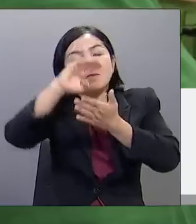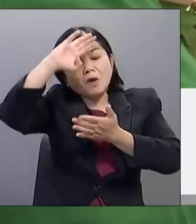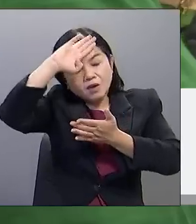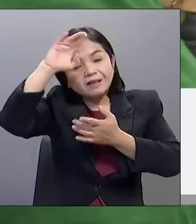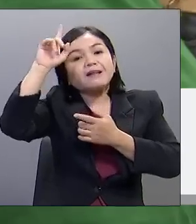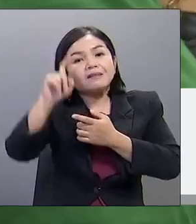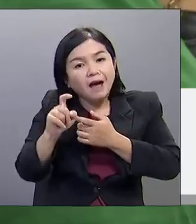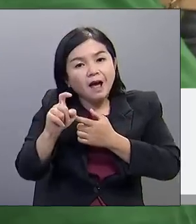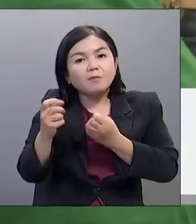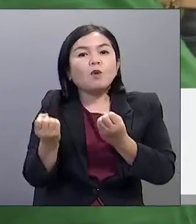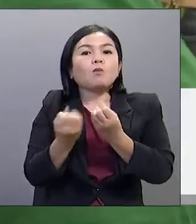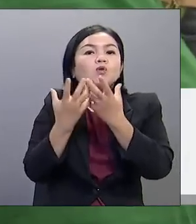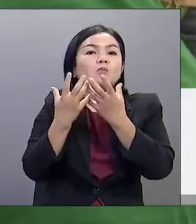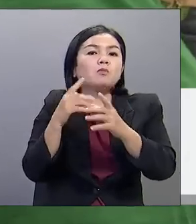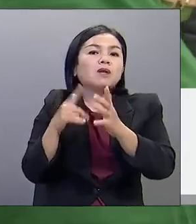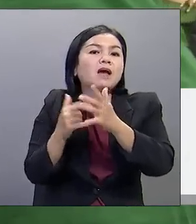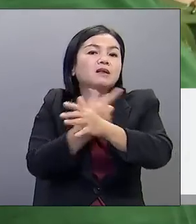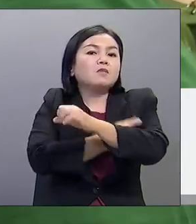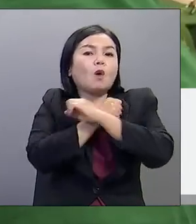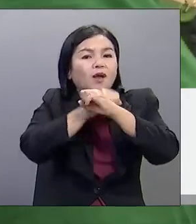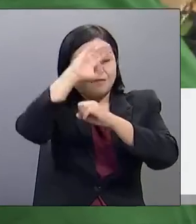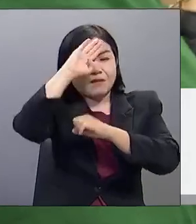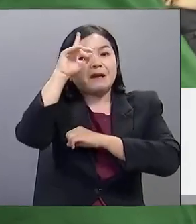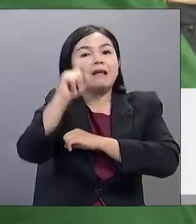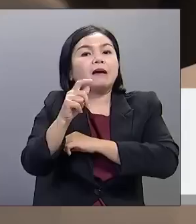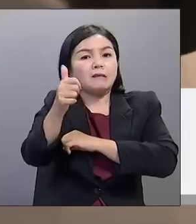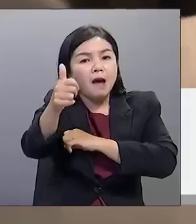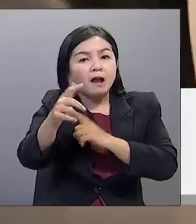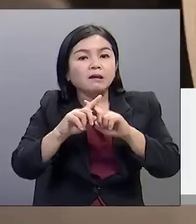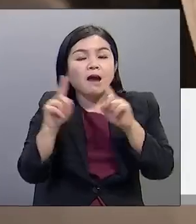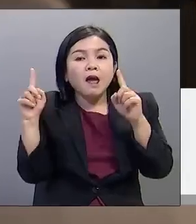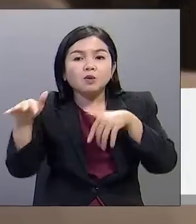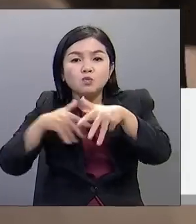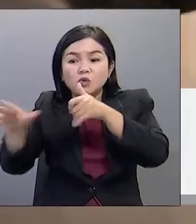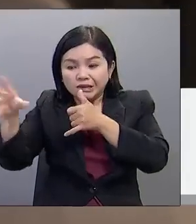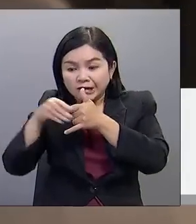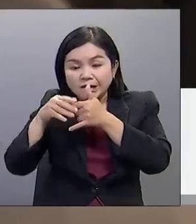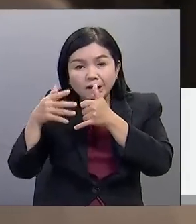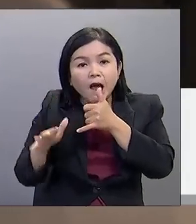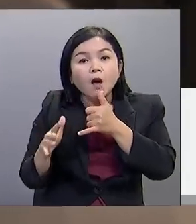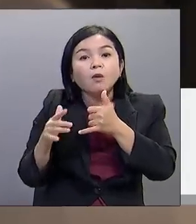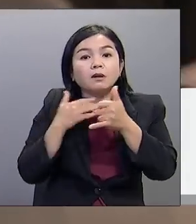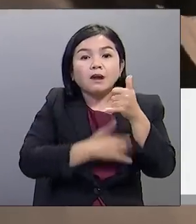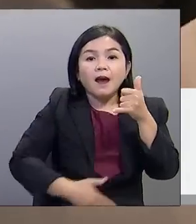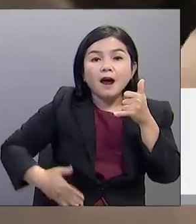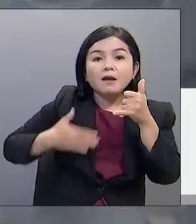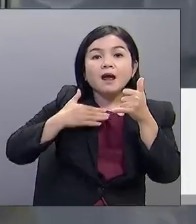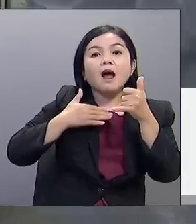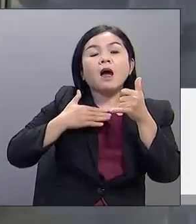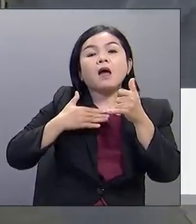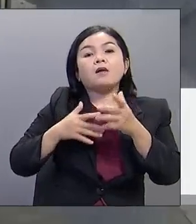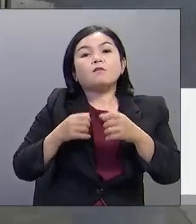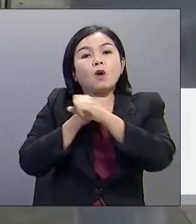และอัตราการเสียชีวิตได้ค่ะและในอนาคตเมื่อประชากรส่วนใหญ่นั้นติดเชื้อก็จะเกิดภูมิต้านทานแบบลูกผสม